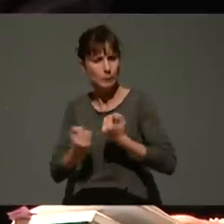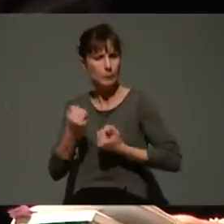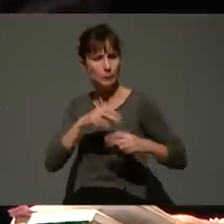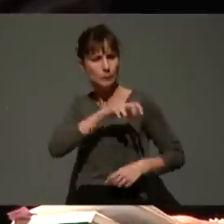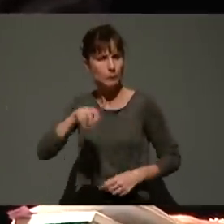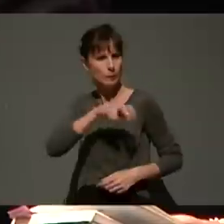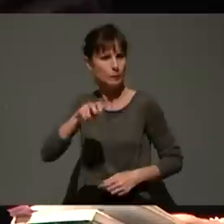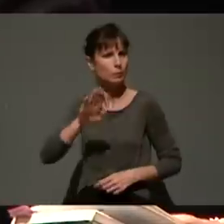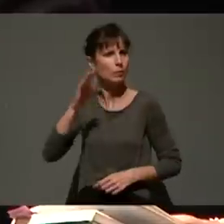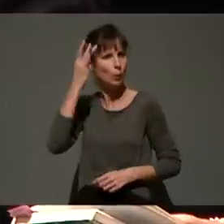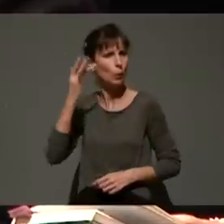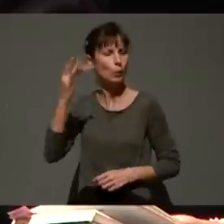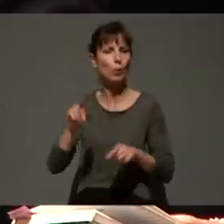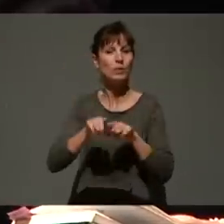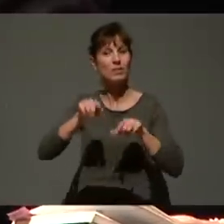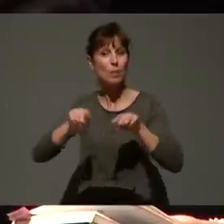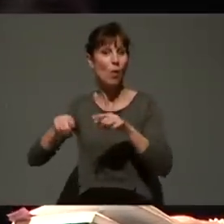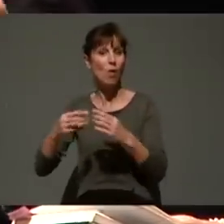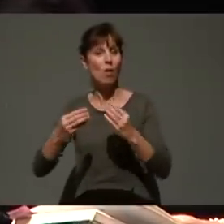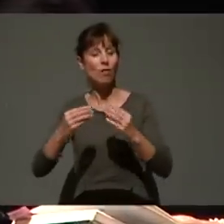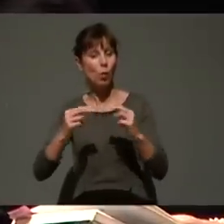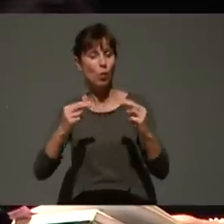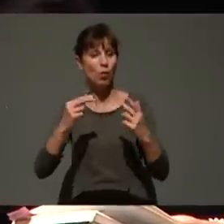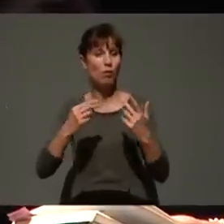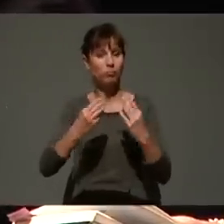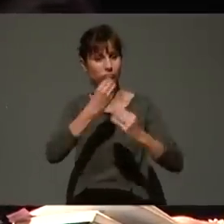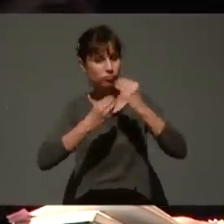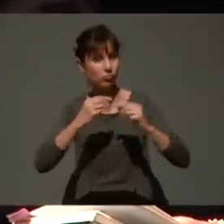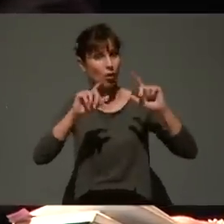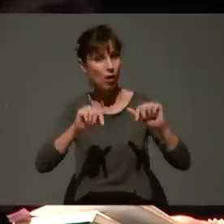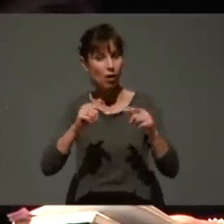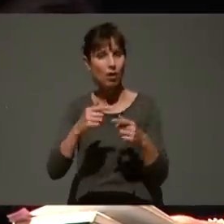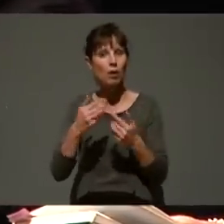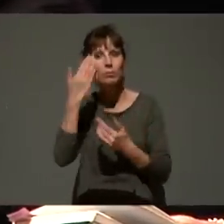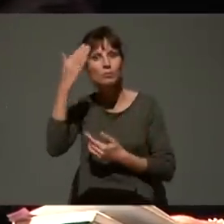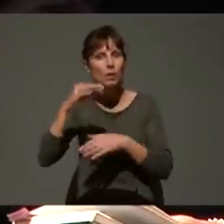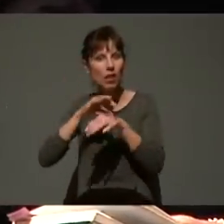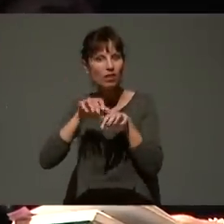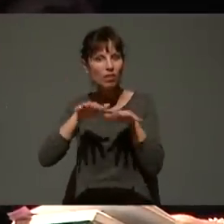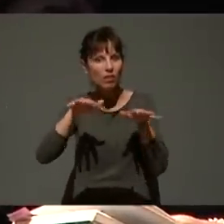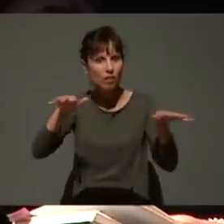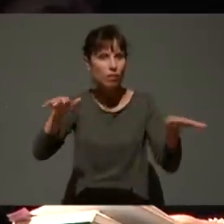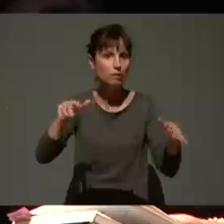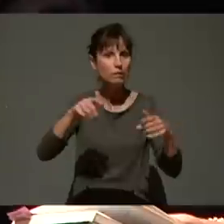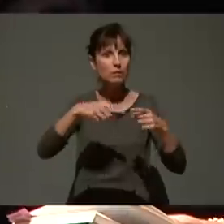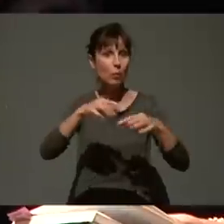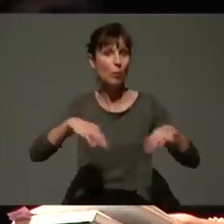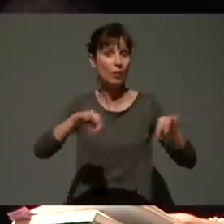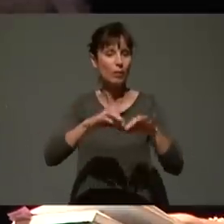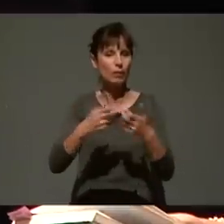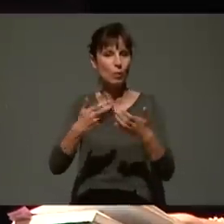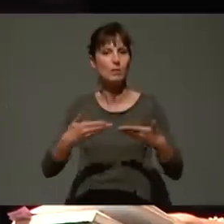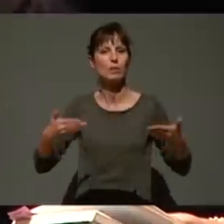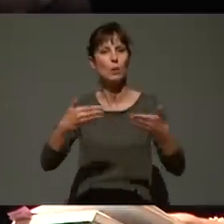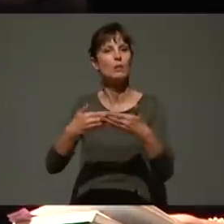apports nutritionnels, par exemple, soient suffisants. Il ne faut pas qu'il y ait d'épidémie, de maladies intercurrentes. On voit actuellement la situation